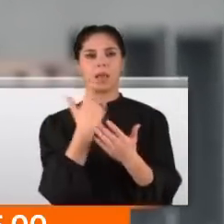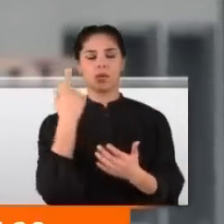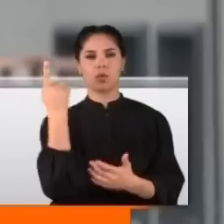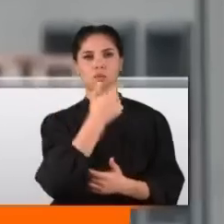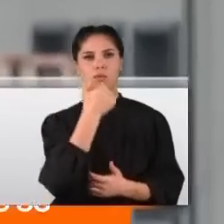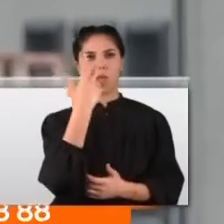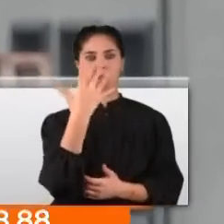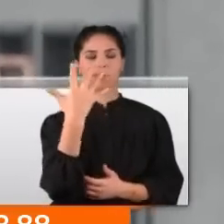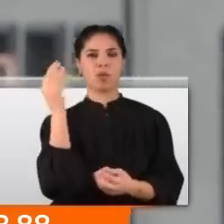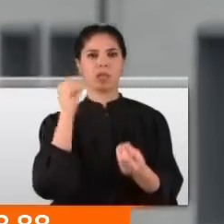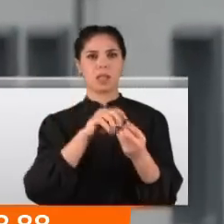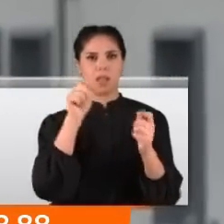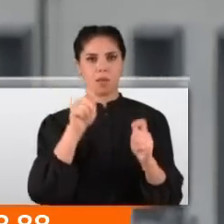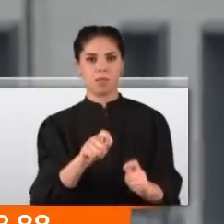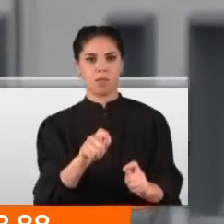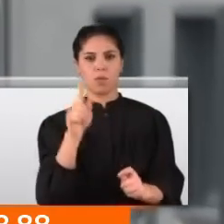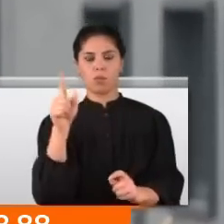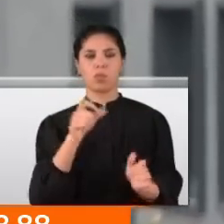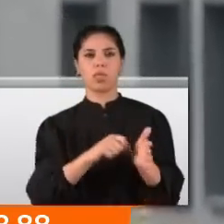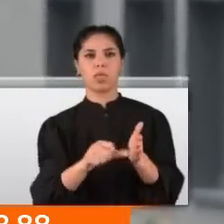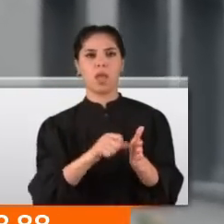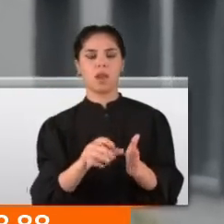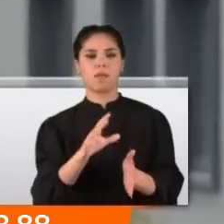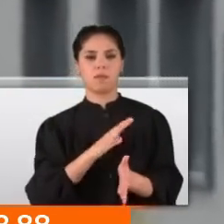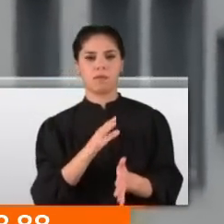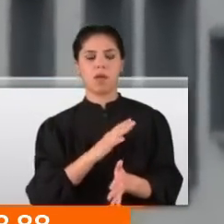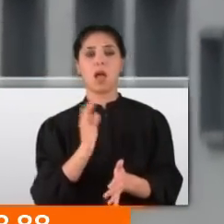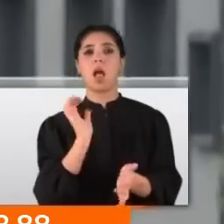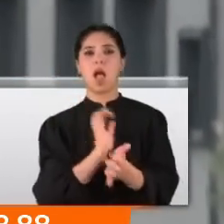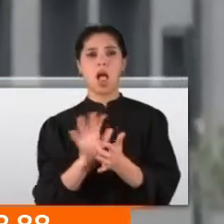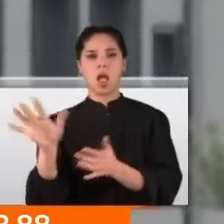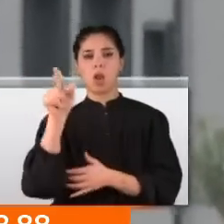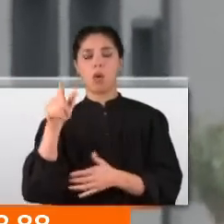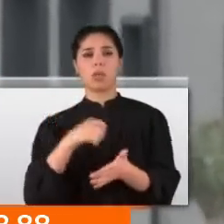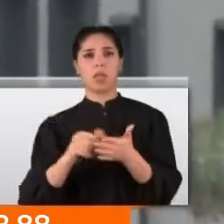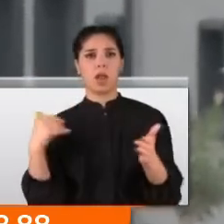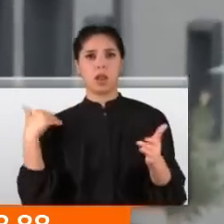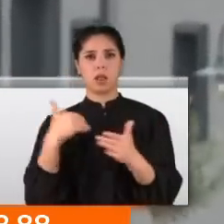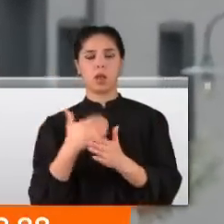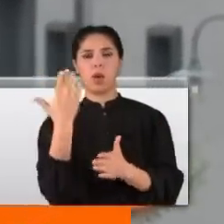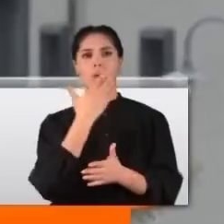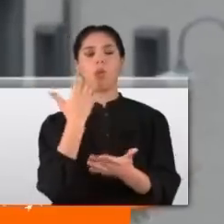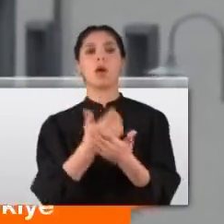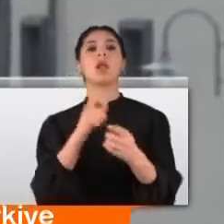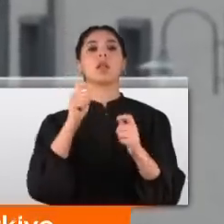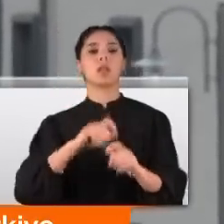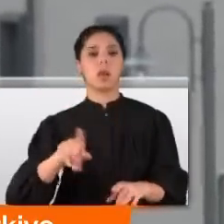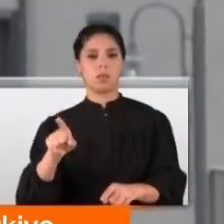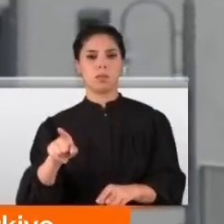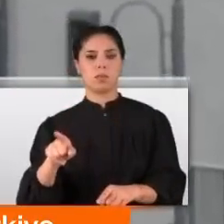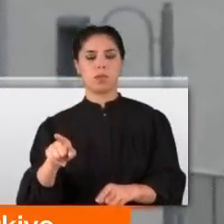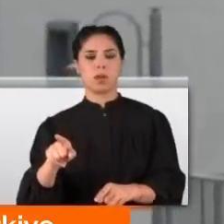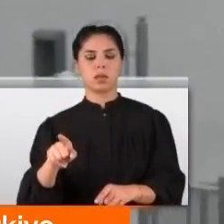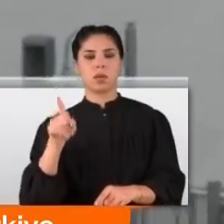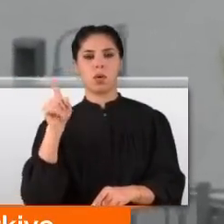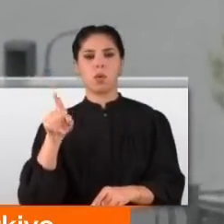ama bu ücreti ödemek için de bir tarih belirliyor. Eğer veli o tarihe kadar çocuğunu okula kayıt ettirmezse işte